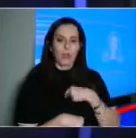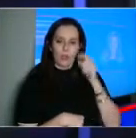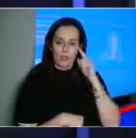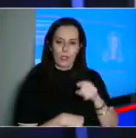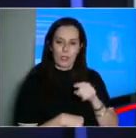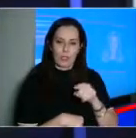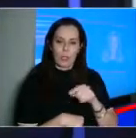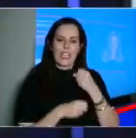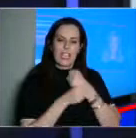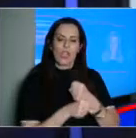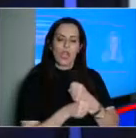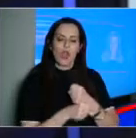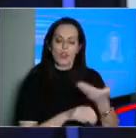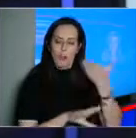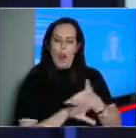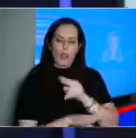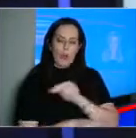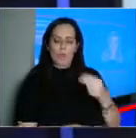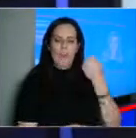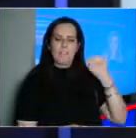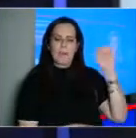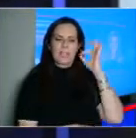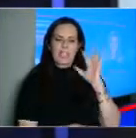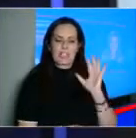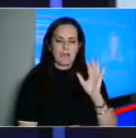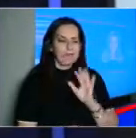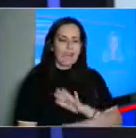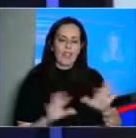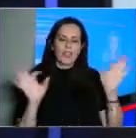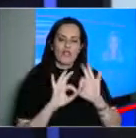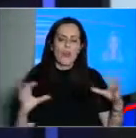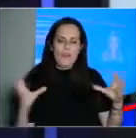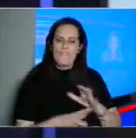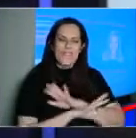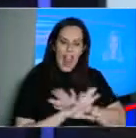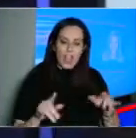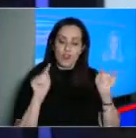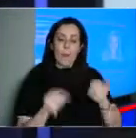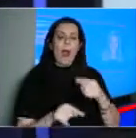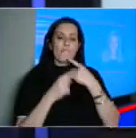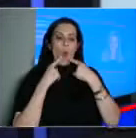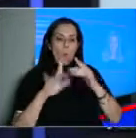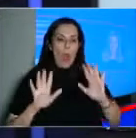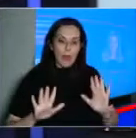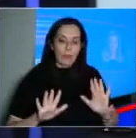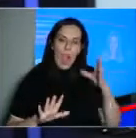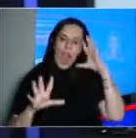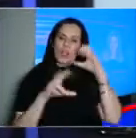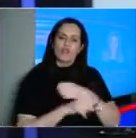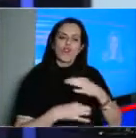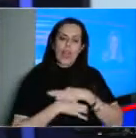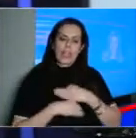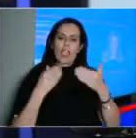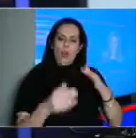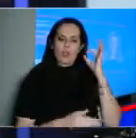שזה נציגות ששמות את העניין הפמיניסטי על השולחן, אין אף מפלגה שבאה ואומרת, האג'נדה שלנו היא